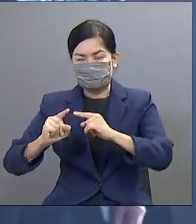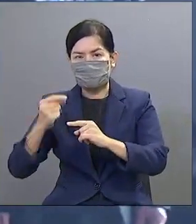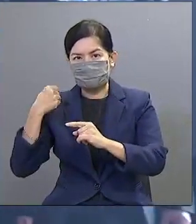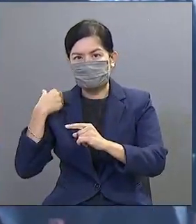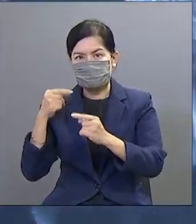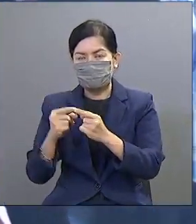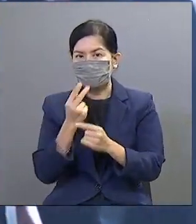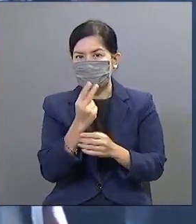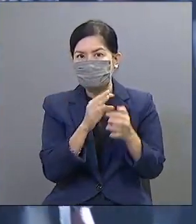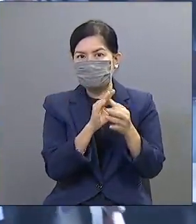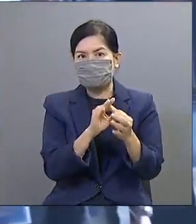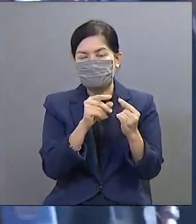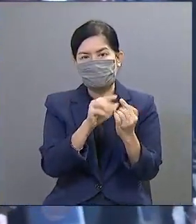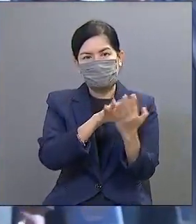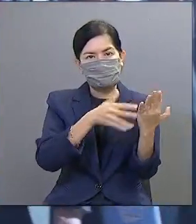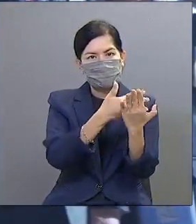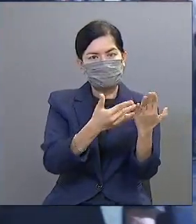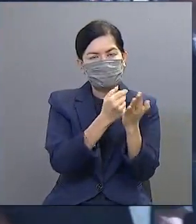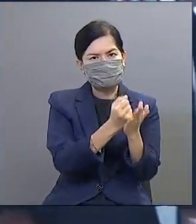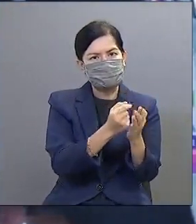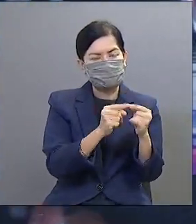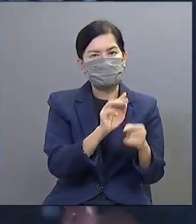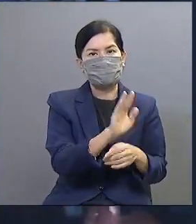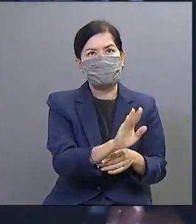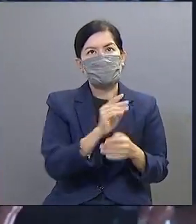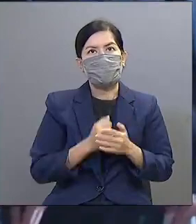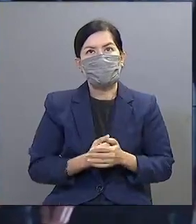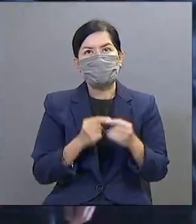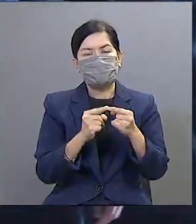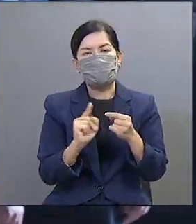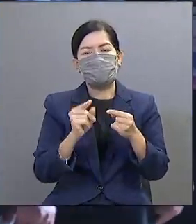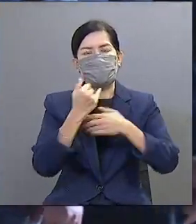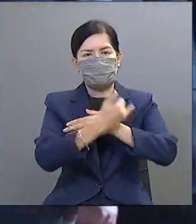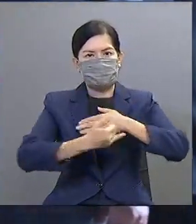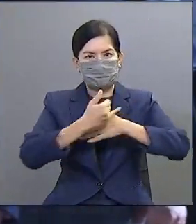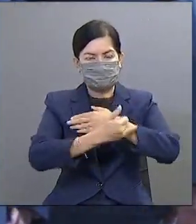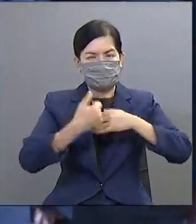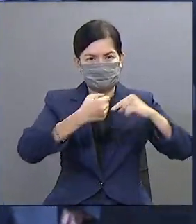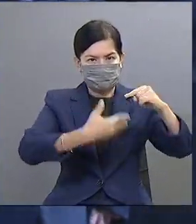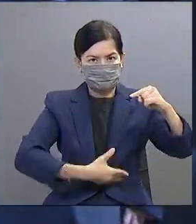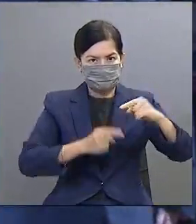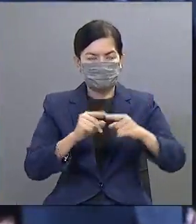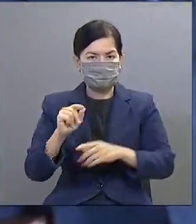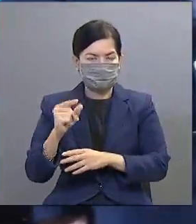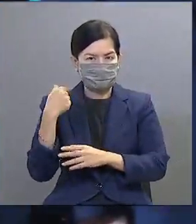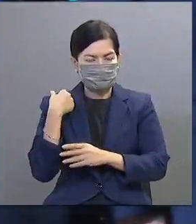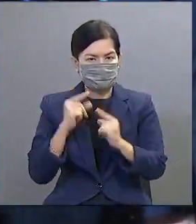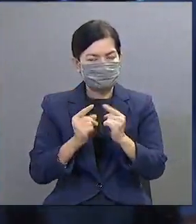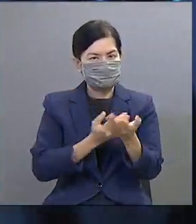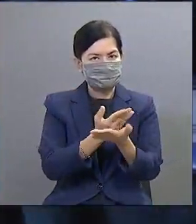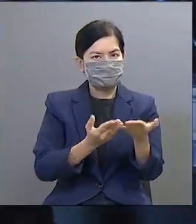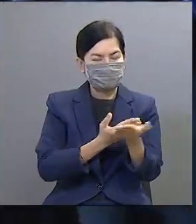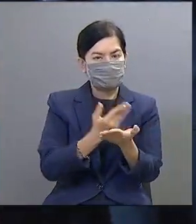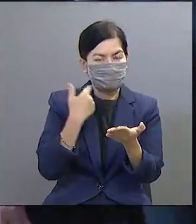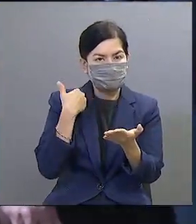เรื่องของนวัตกรมต่ๆไม่วาจะเป็นผู้ทรงคณวุรจาก 20 ประเทศทั่วโลกรวมหาหรอกันค่ะ แงปัความรู้ป